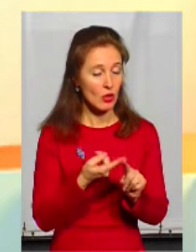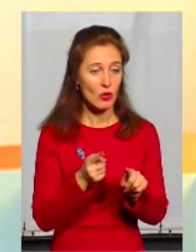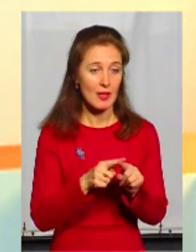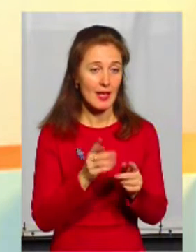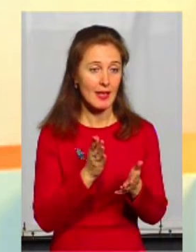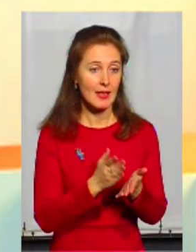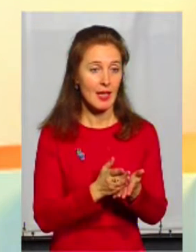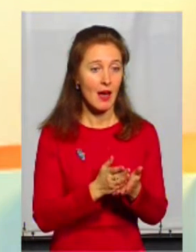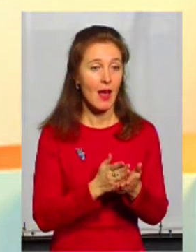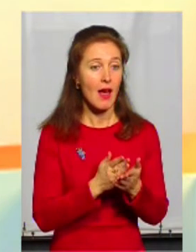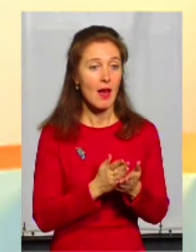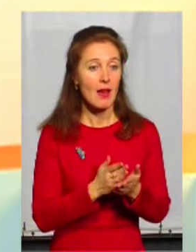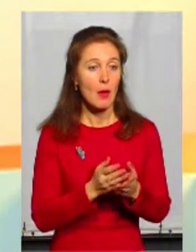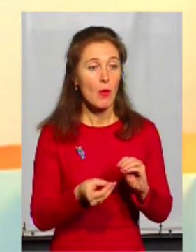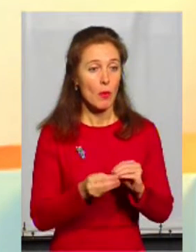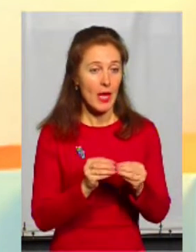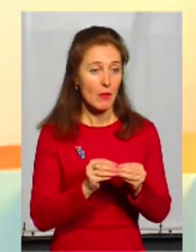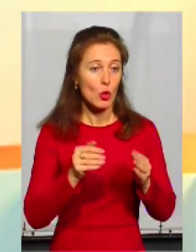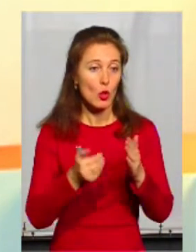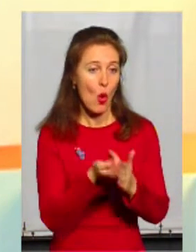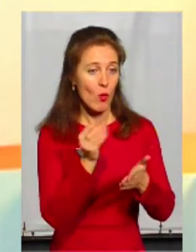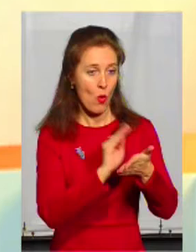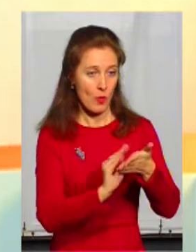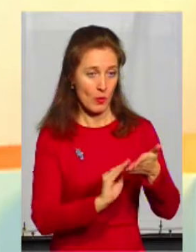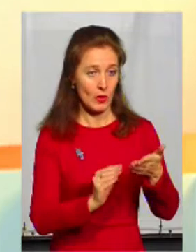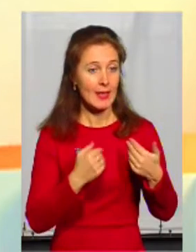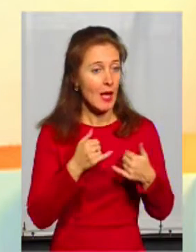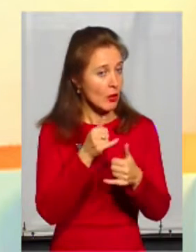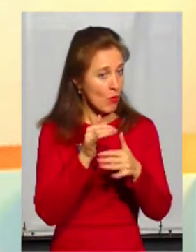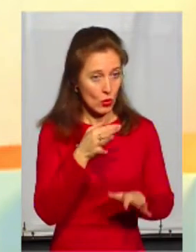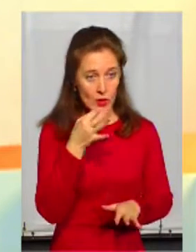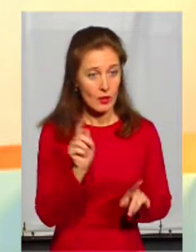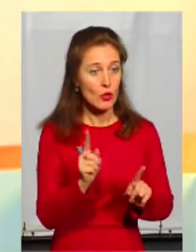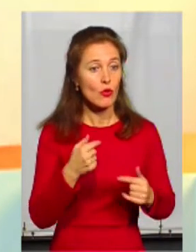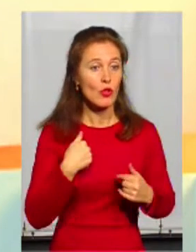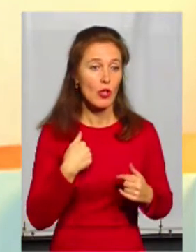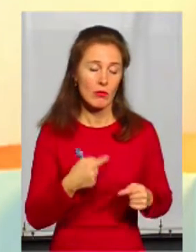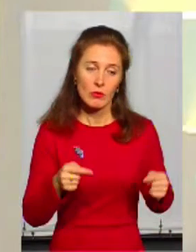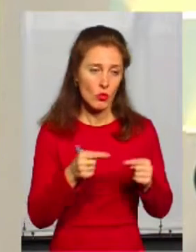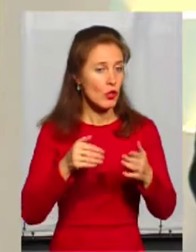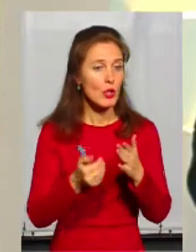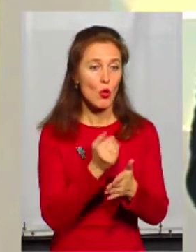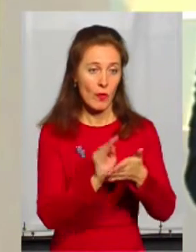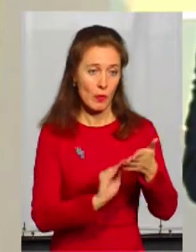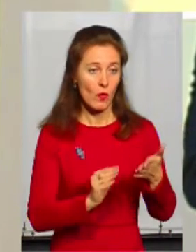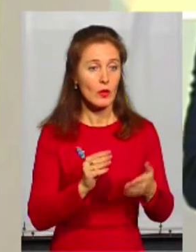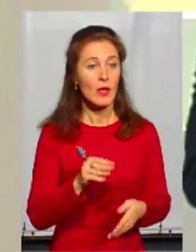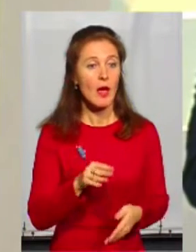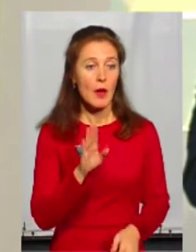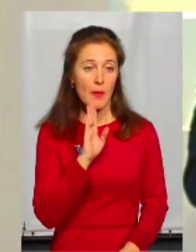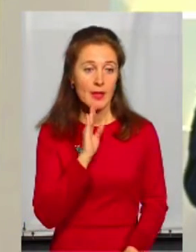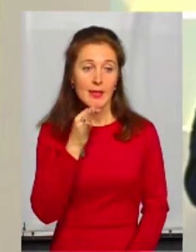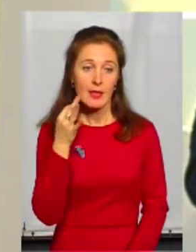нового правопису. І я не можу сказати, що я категорично за новий правопис. Ось пані Олеся сказала, що